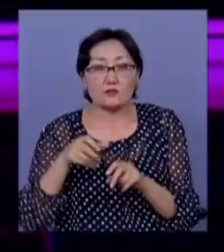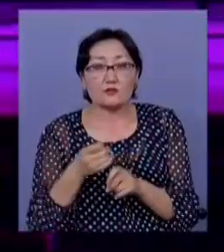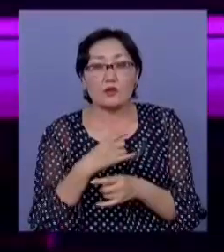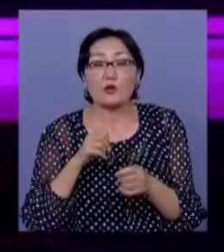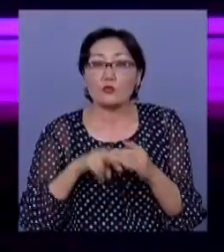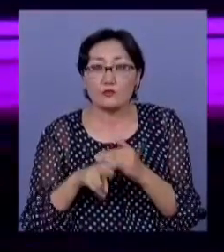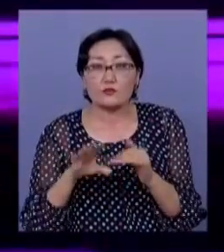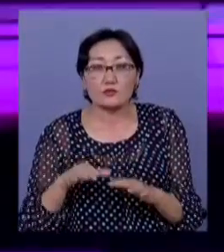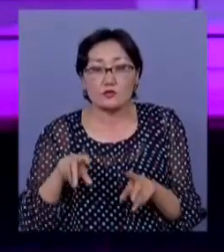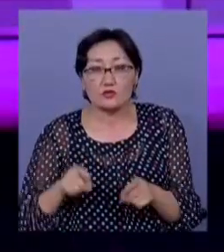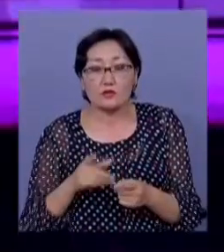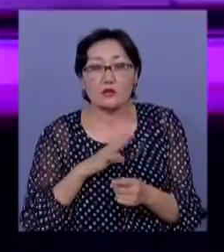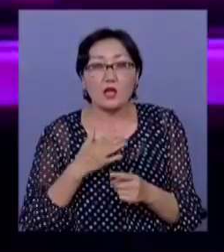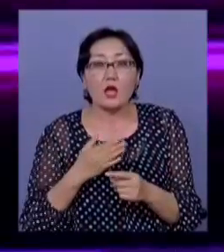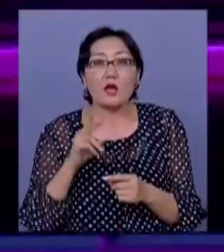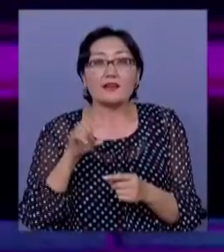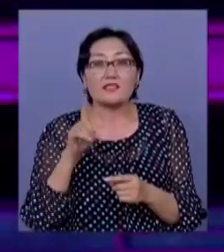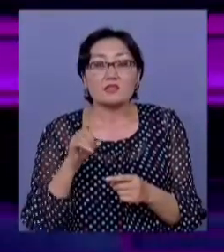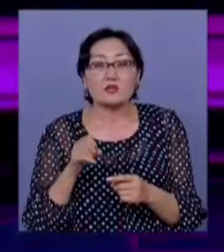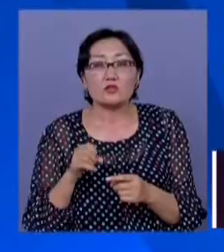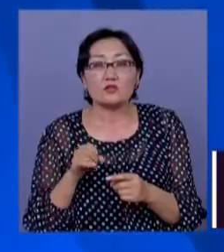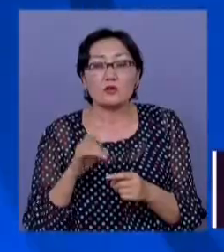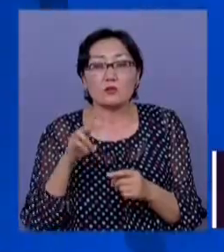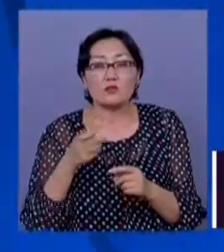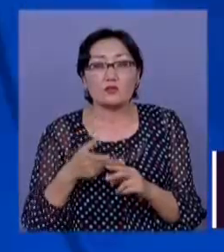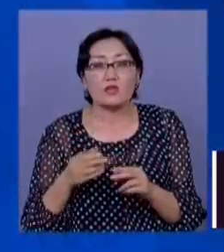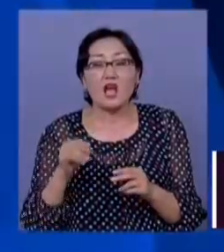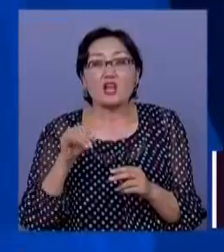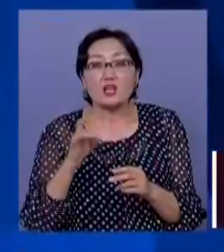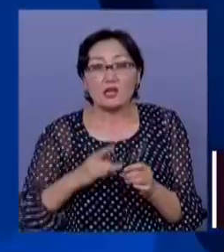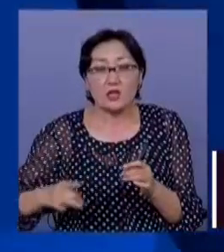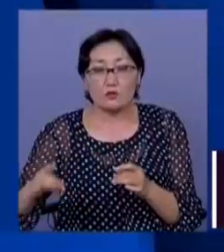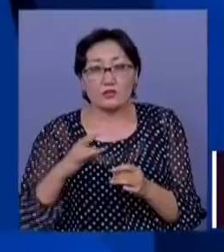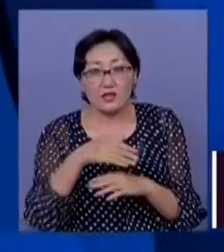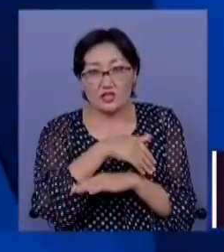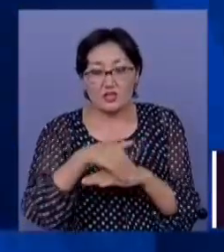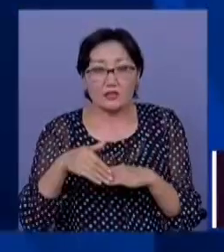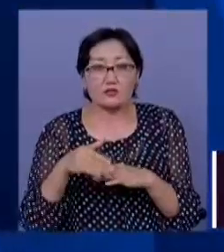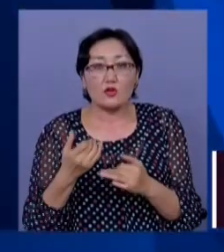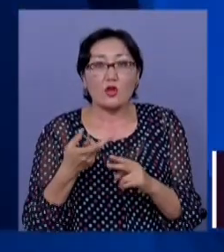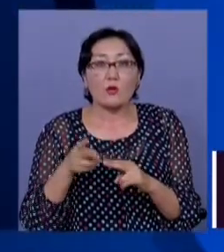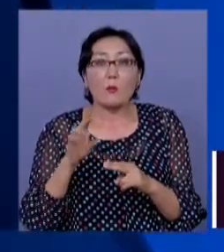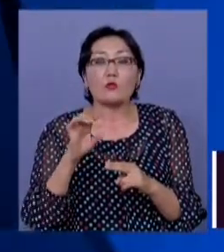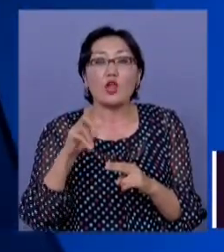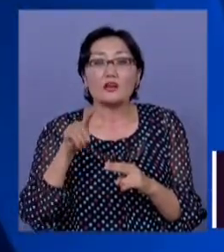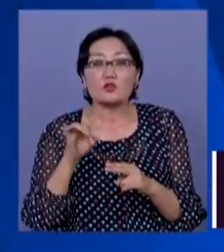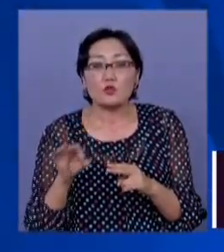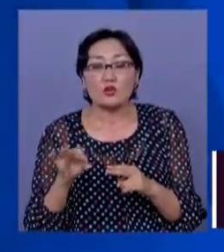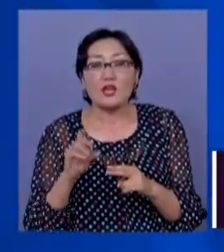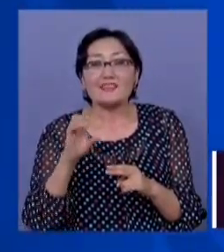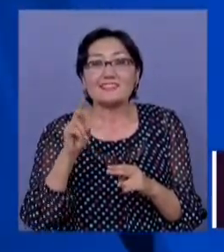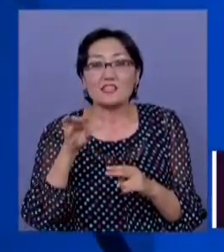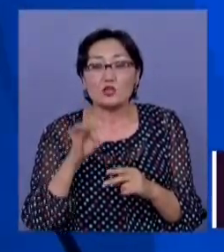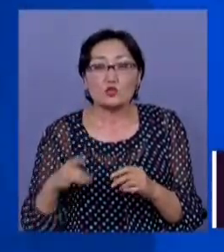болған жерінде ұсталды. Кастлов және Жанғали аудандарының шекарасындағы Бұлақсор және